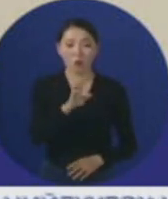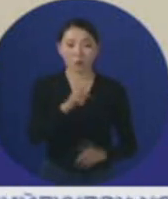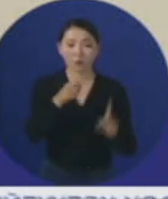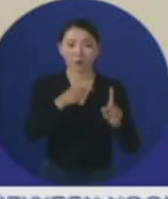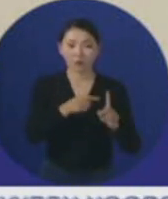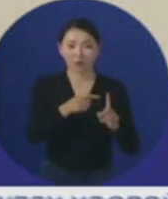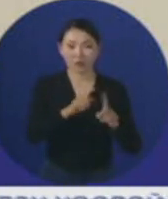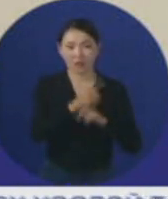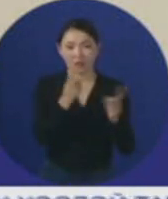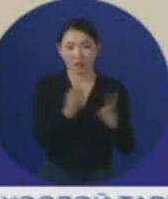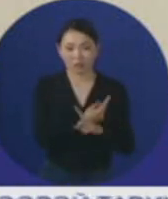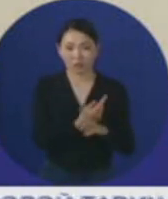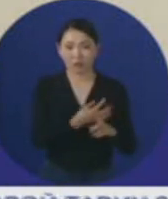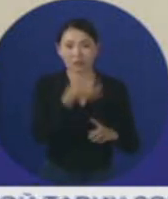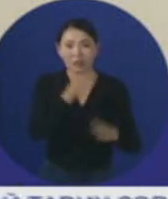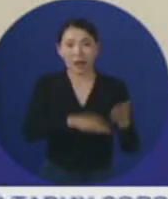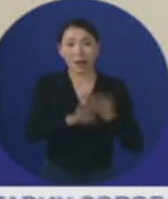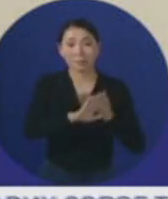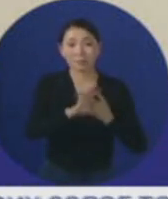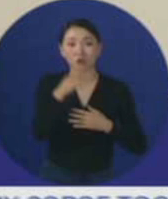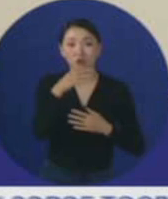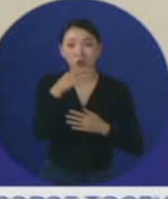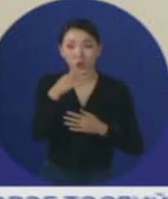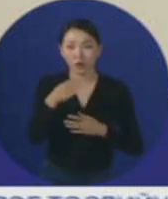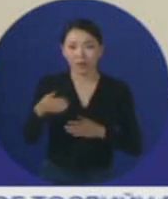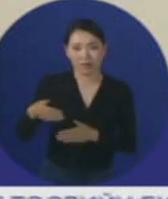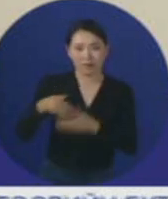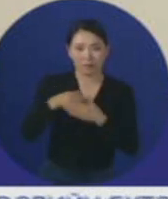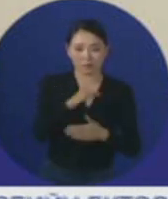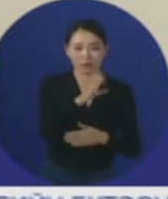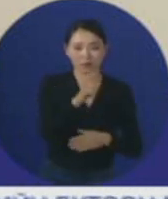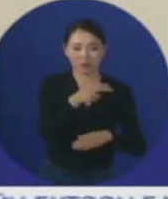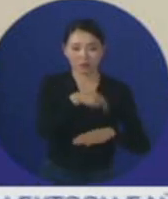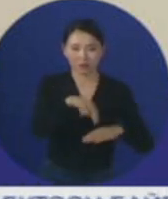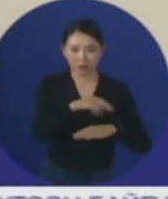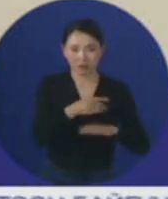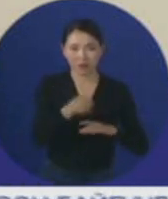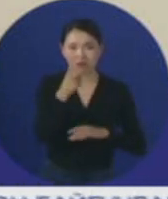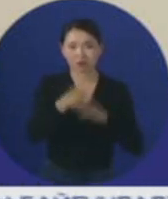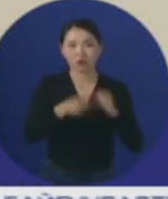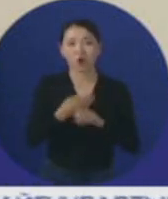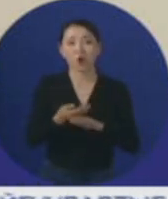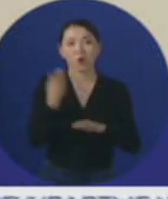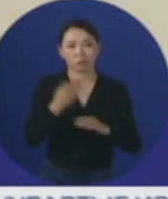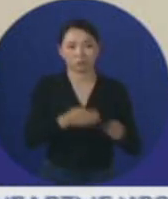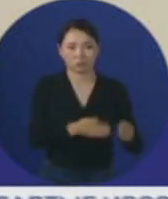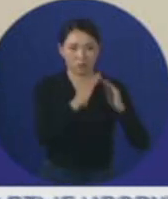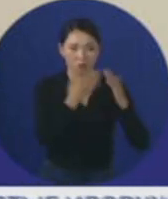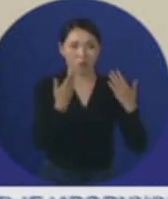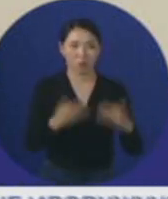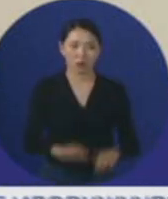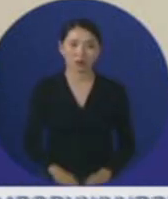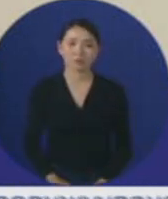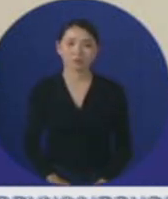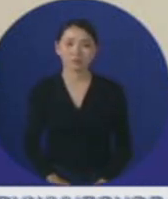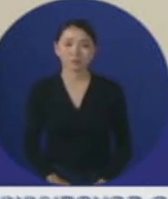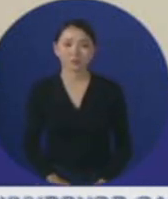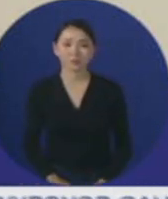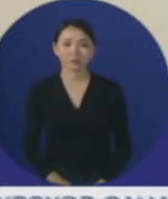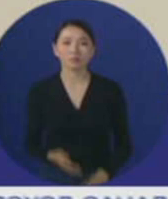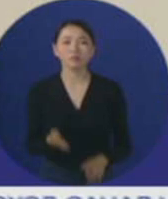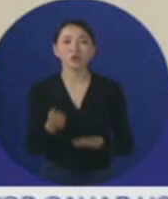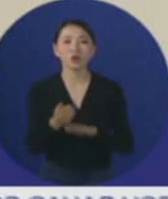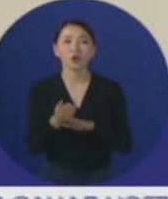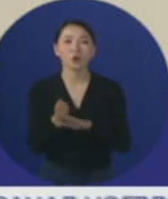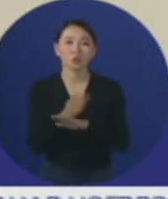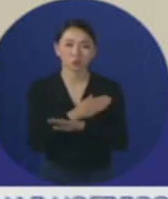урьдсан сэргийлэх зөвлөлийн бас дэмжлэгтэйгээр сонгоо айрхан дүүрэгт өнгөрсөн жил бол анхудаа байгуулсан байгаа. За тэгээд өмнө нь бол мэдээж